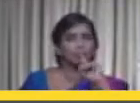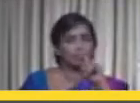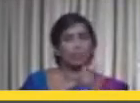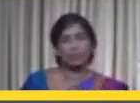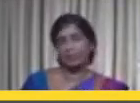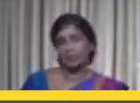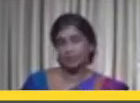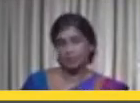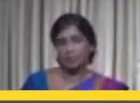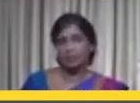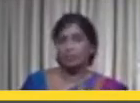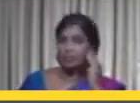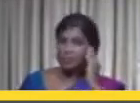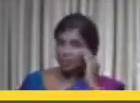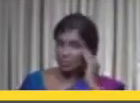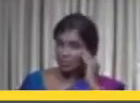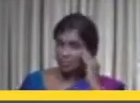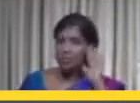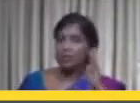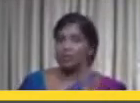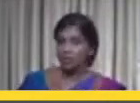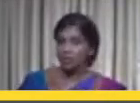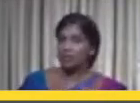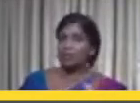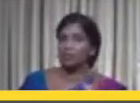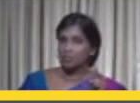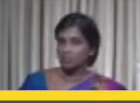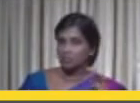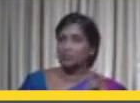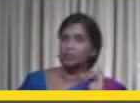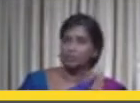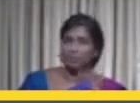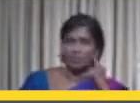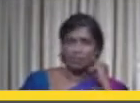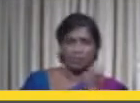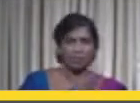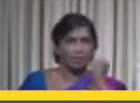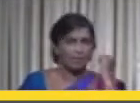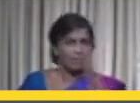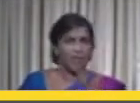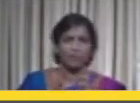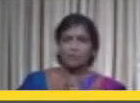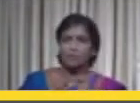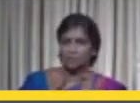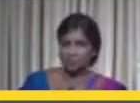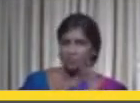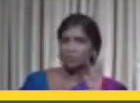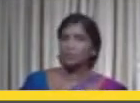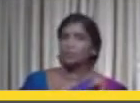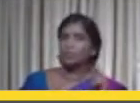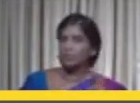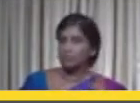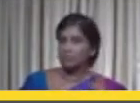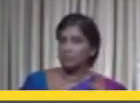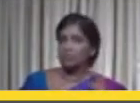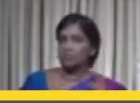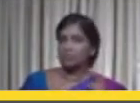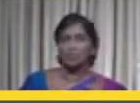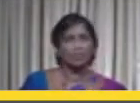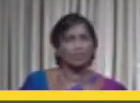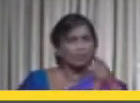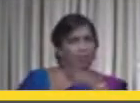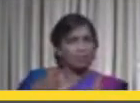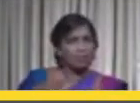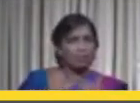कमती कांता मंत्रीवर यम किसी अपाशा हिरीयाकून एक मे सभा